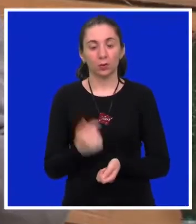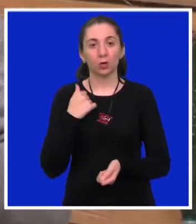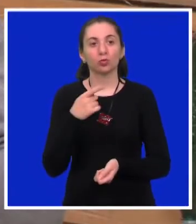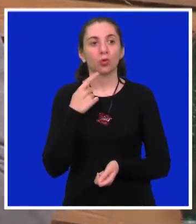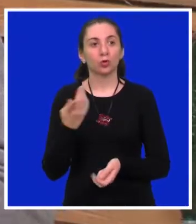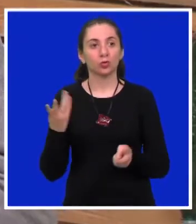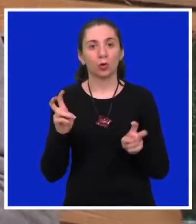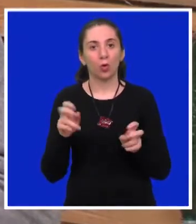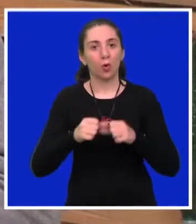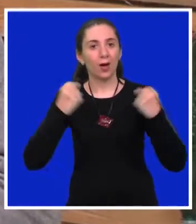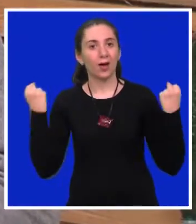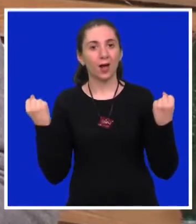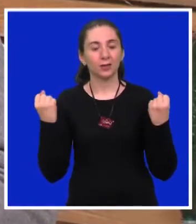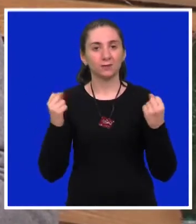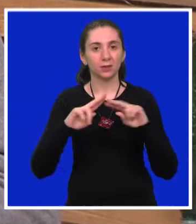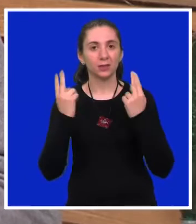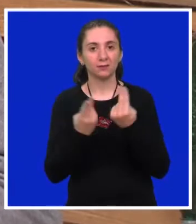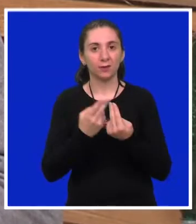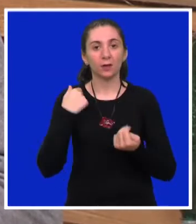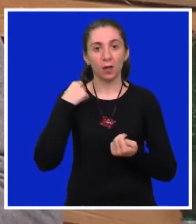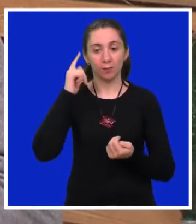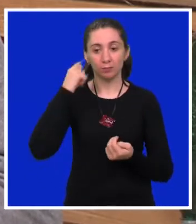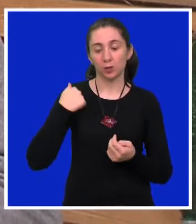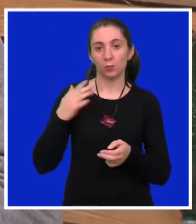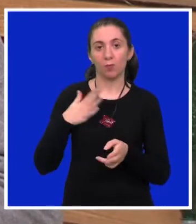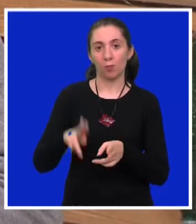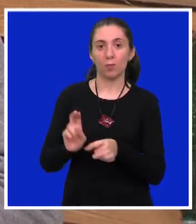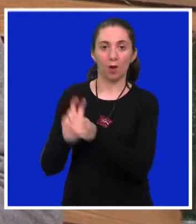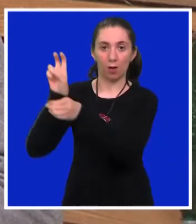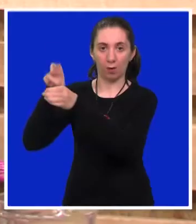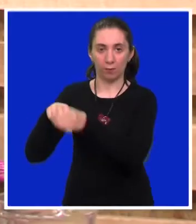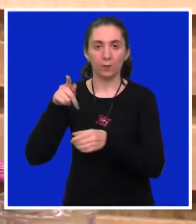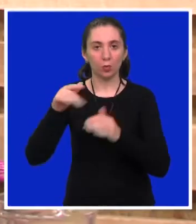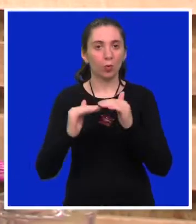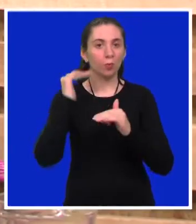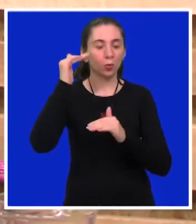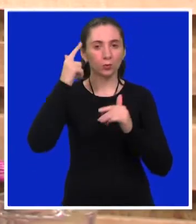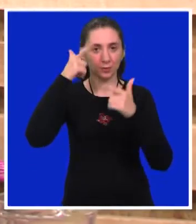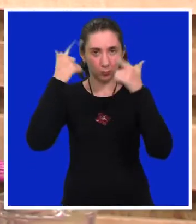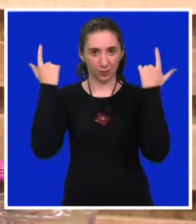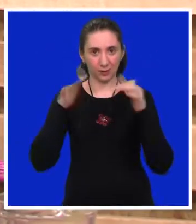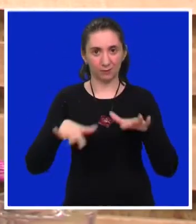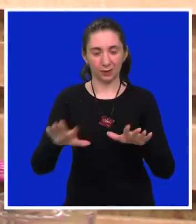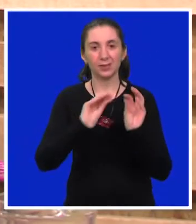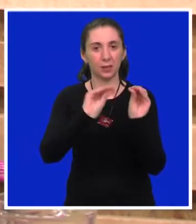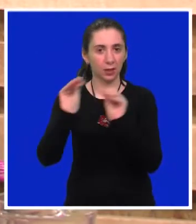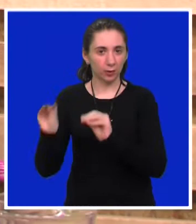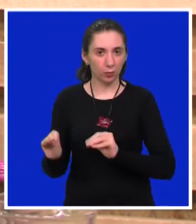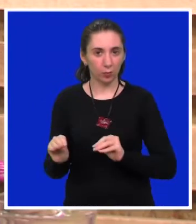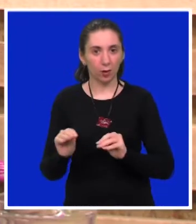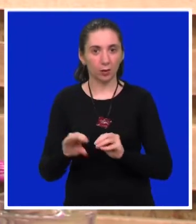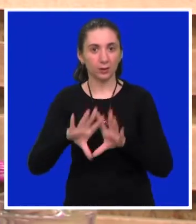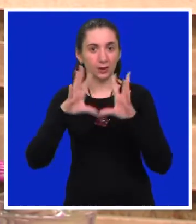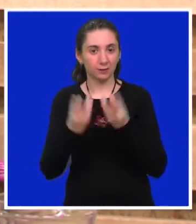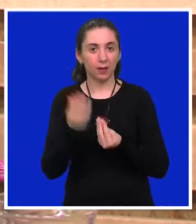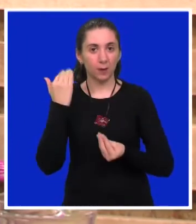onom, ja ću to tako reći, razvijenom svijetu za kojeg mi smatramo da mu pripadamo. Upravo na tom podizanju svijesti, na edukaciji